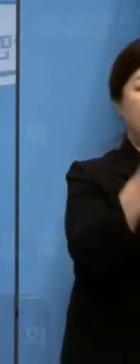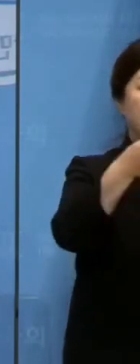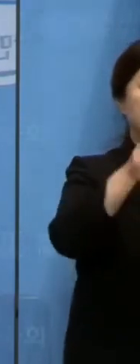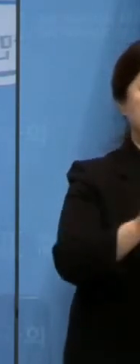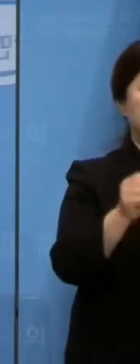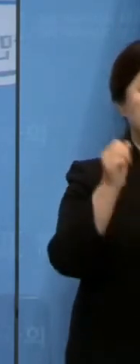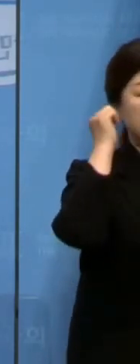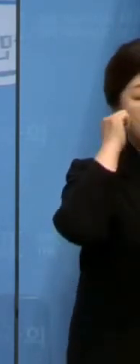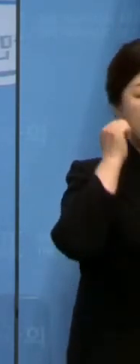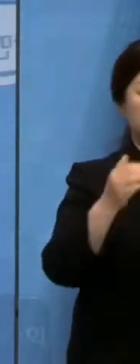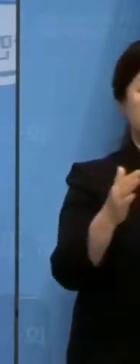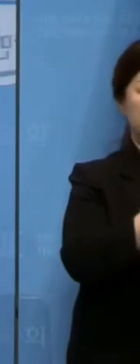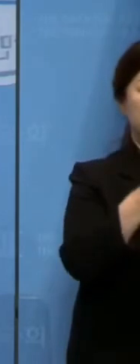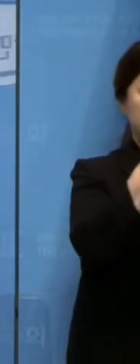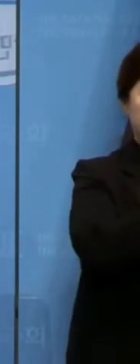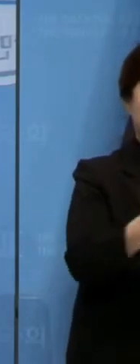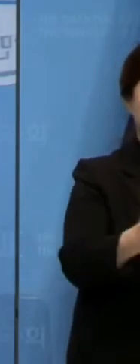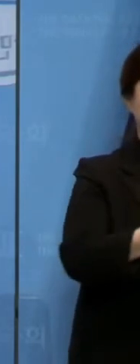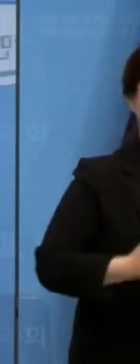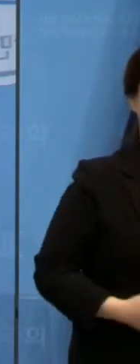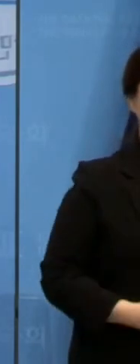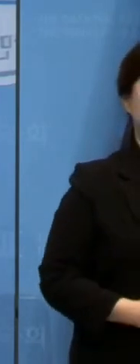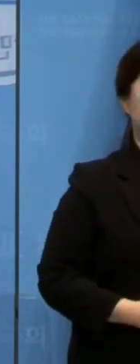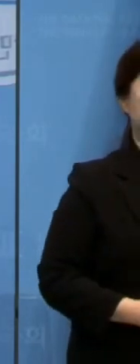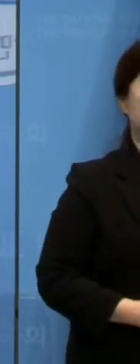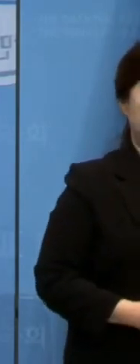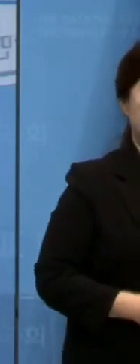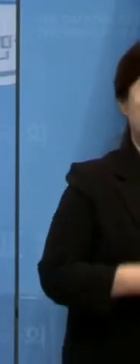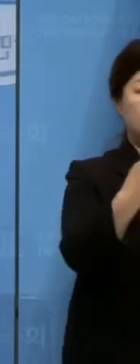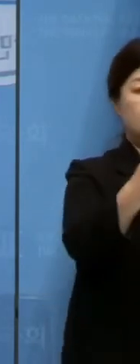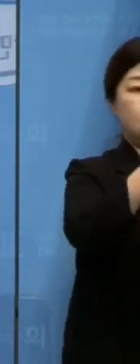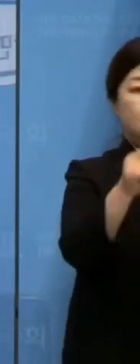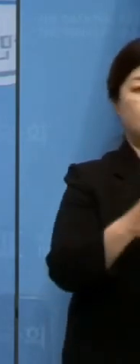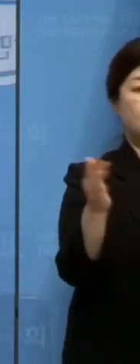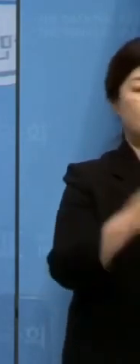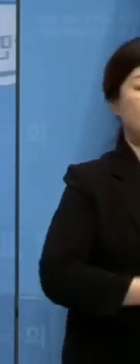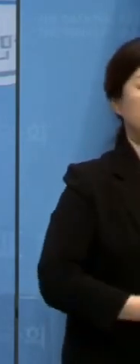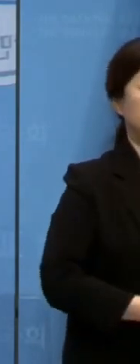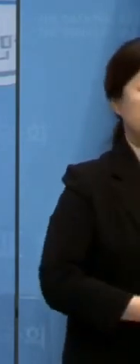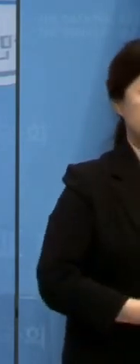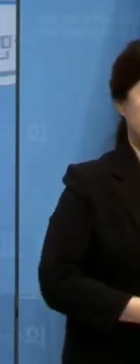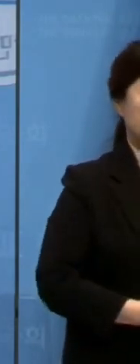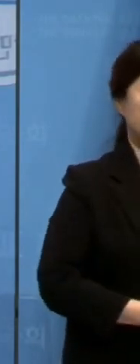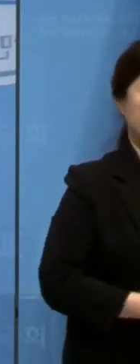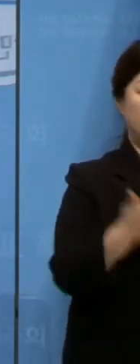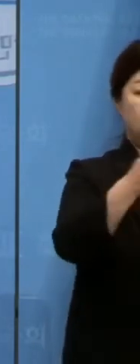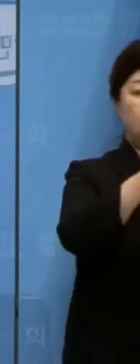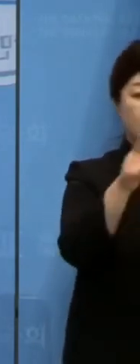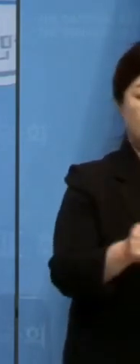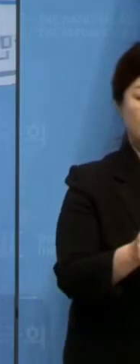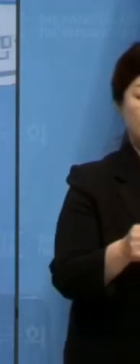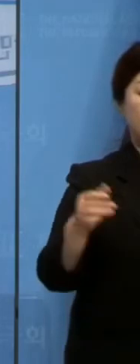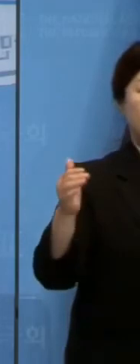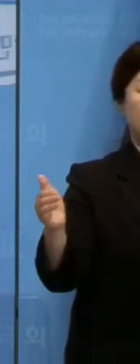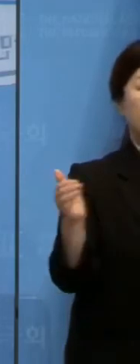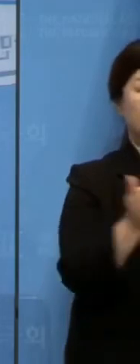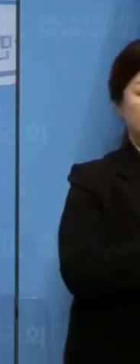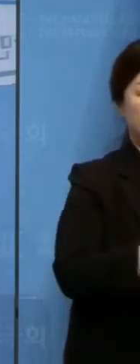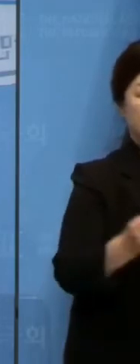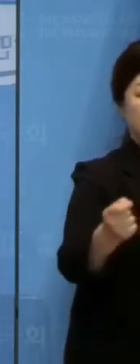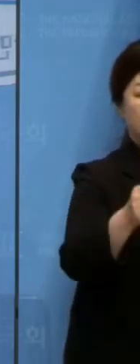지정되기 전인 2008년 1월에서 2009년 6월까지 인근 땅의